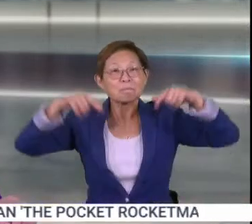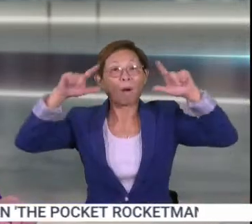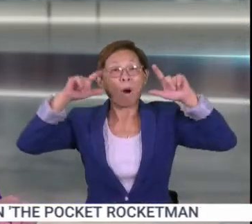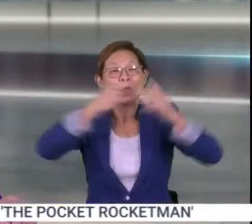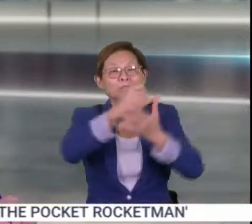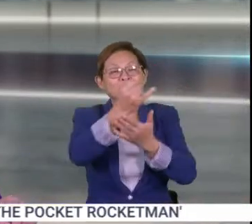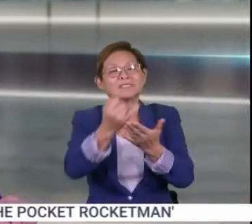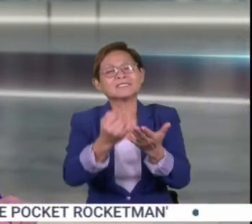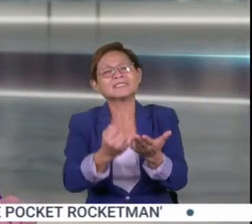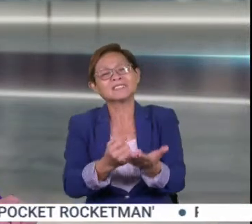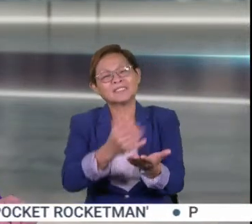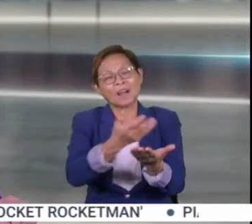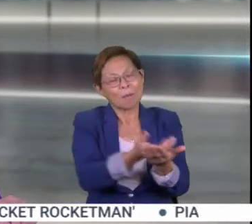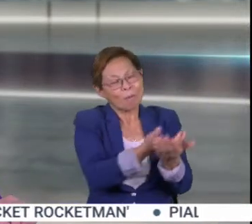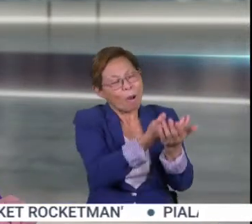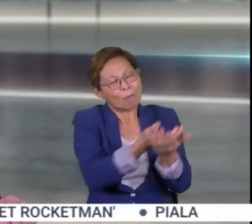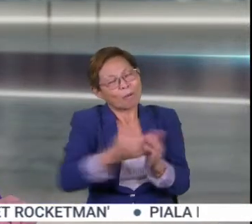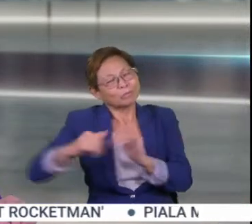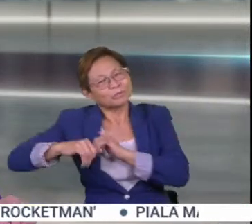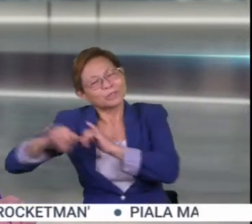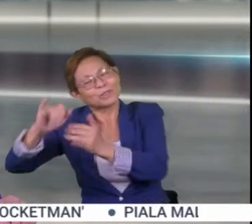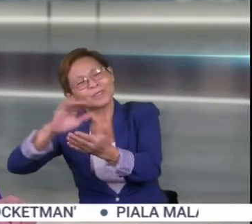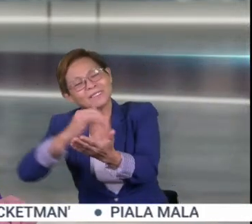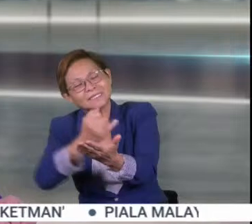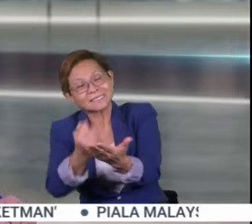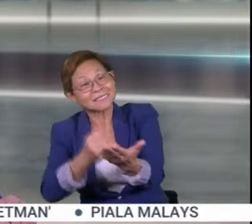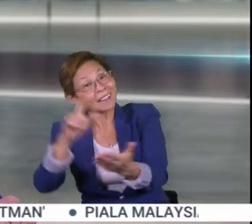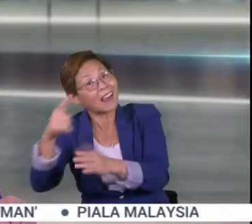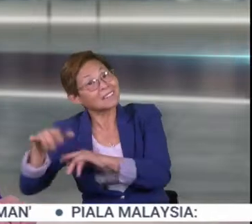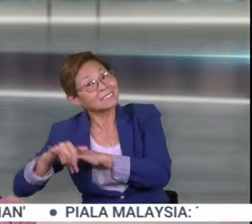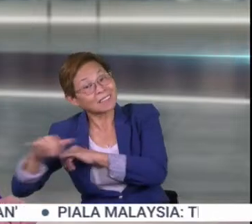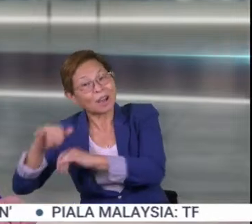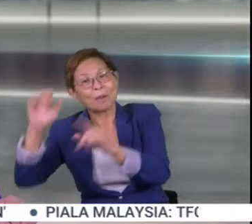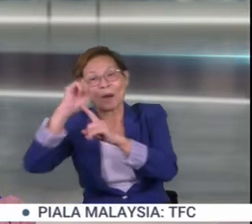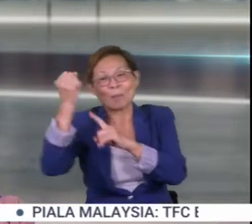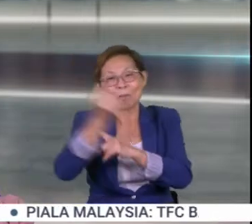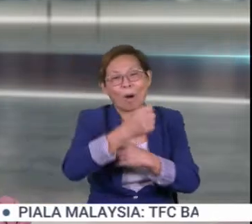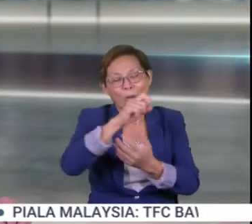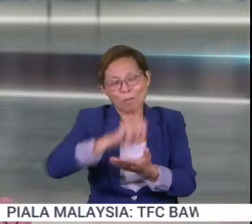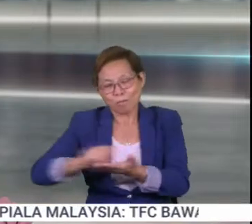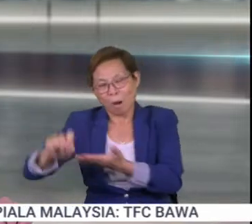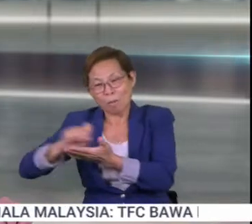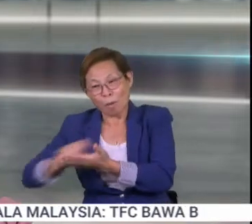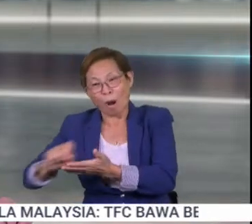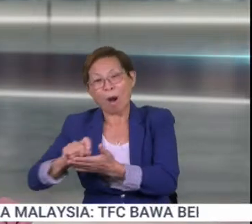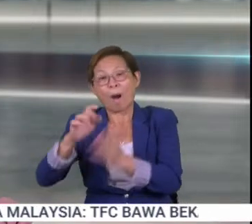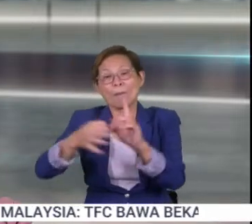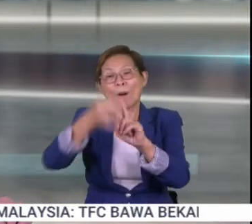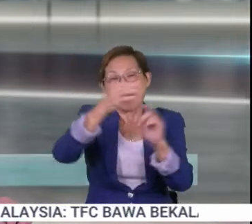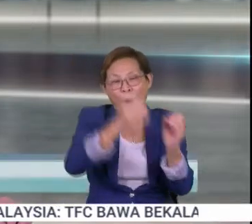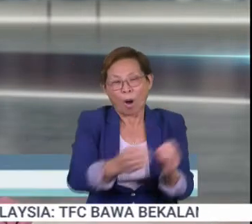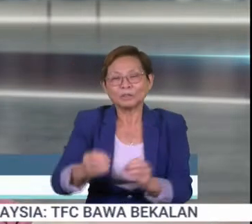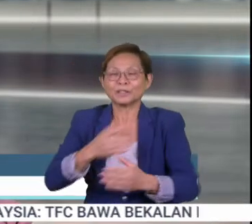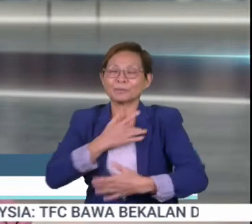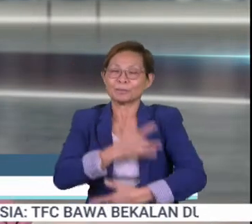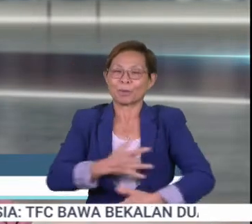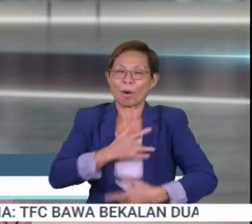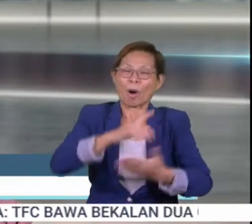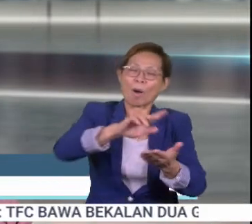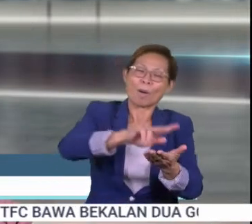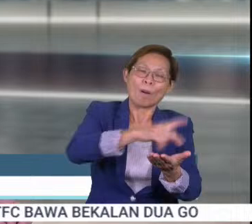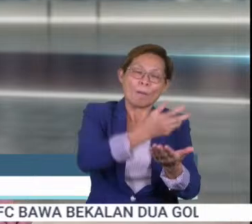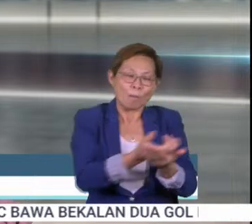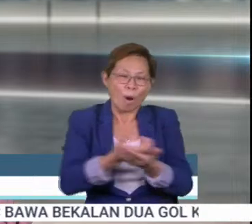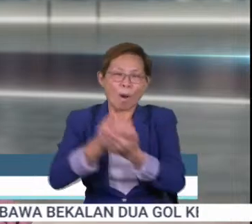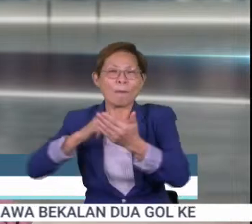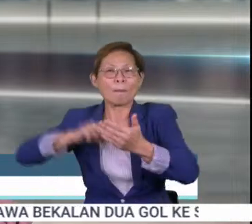Memartabatkan seni puisi selari dengan seni yang lain. Ke arah itu, Persatuan Karyawan Pulau Pinang menganjurkan apresiasi puisi merdeka